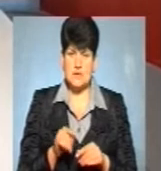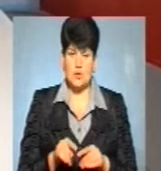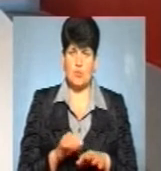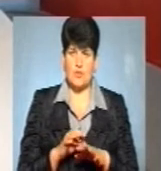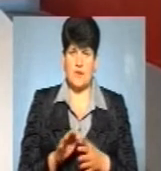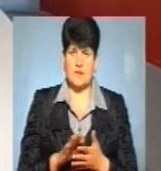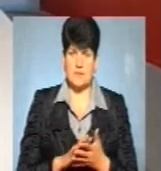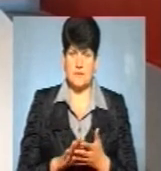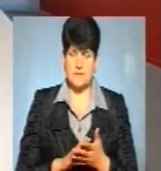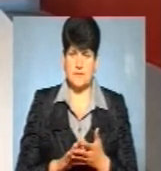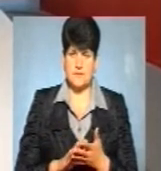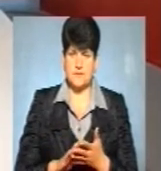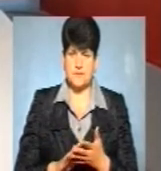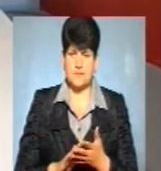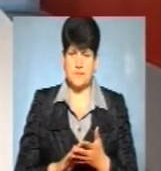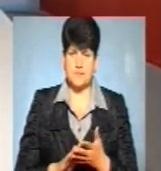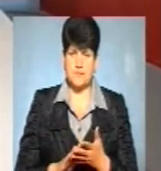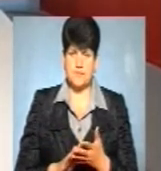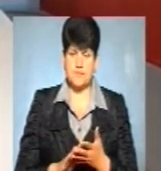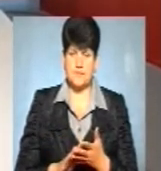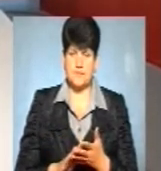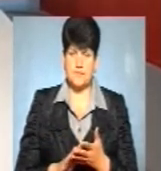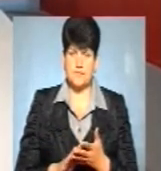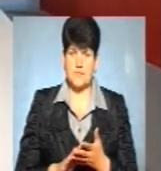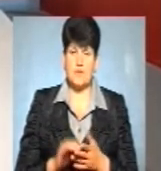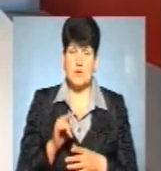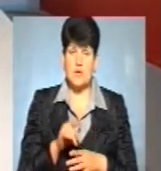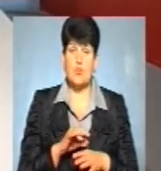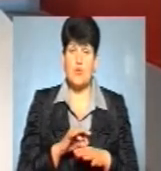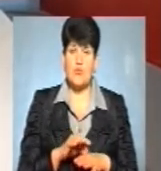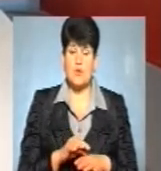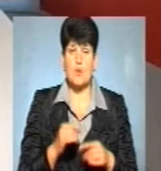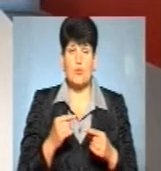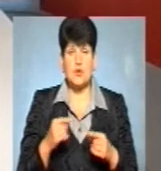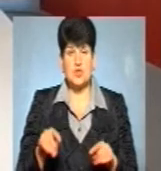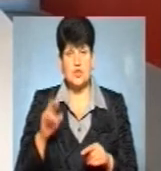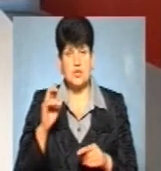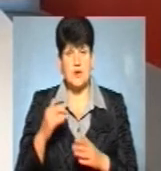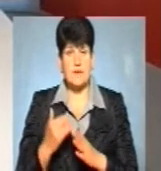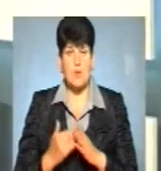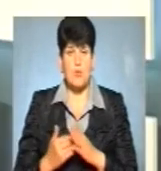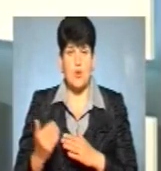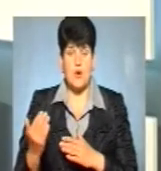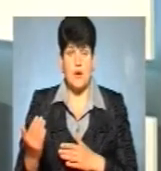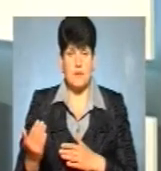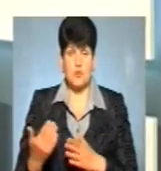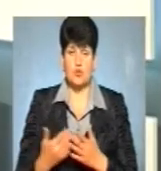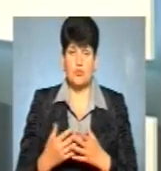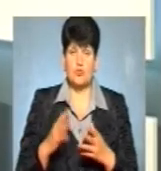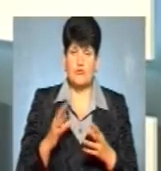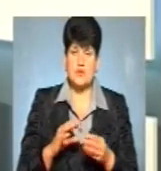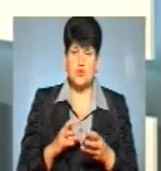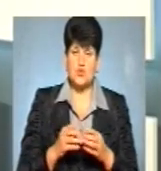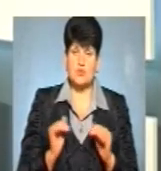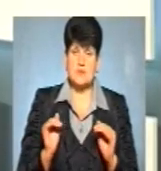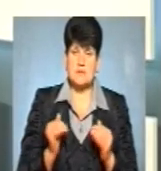проведені дезінфекційні заходи, вони проводять вже по іншій державній програмі. Тобто вже сума